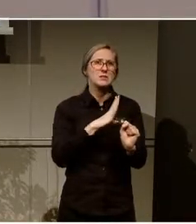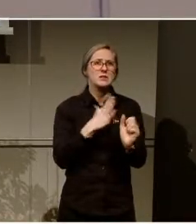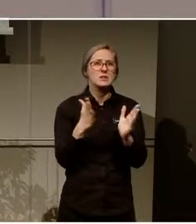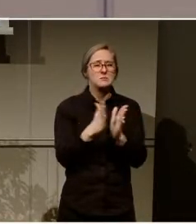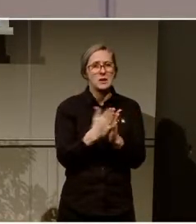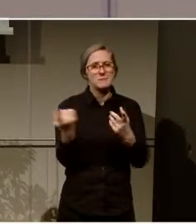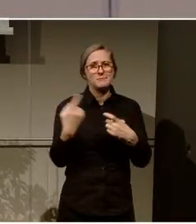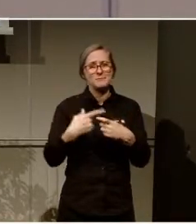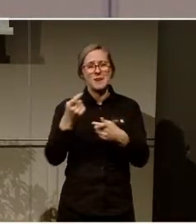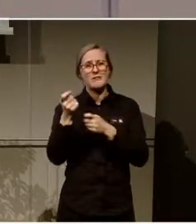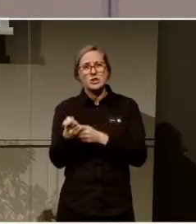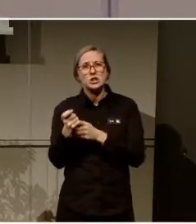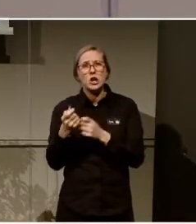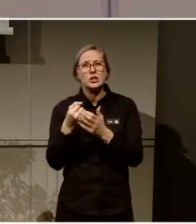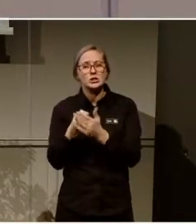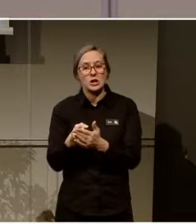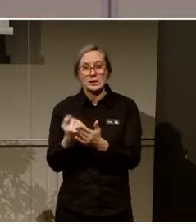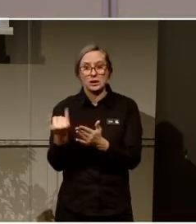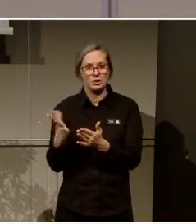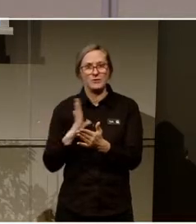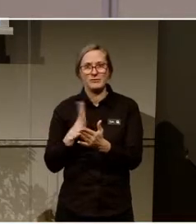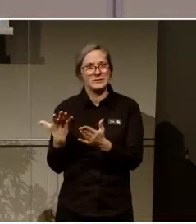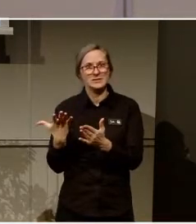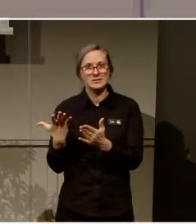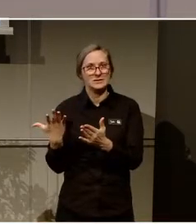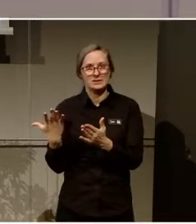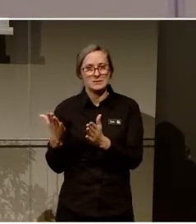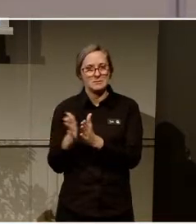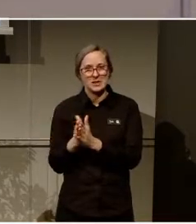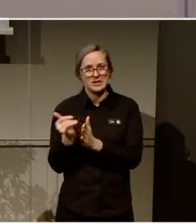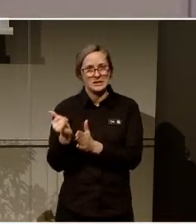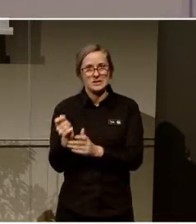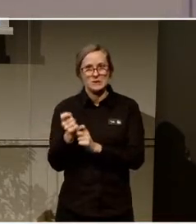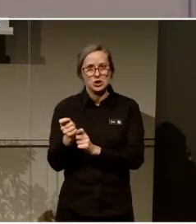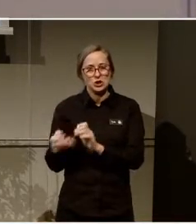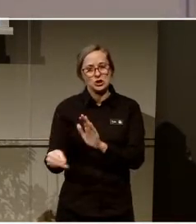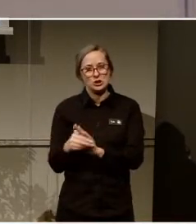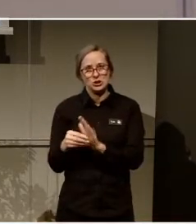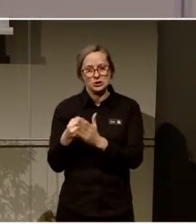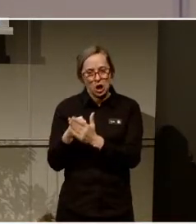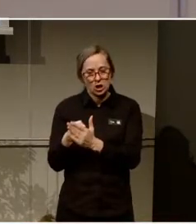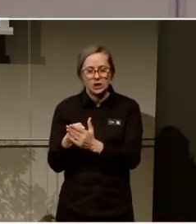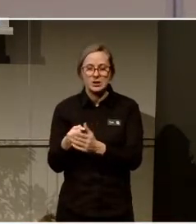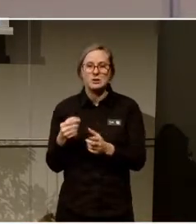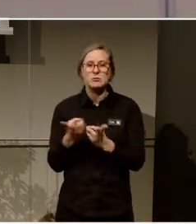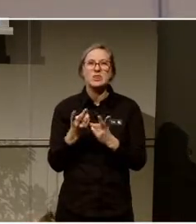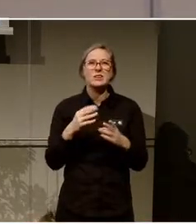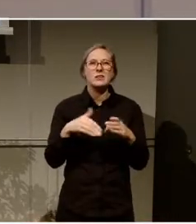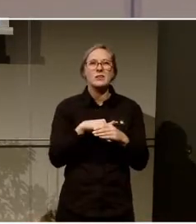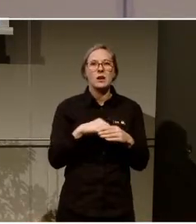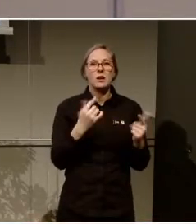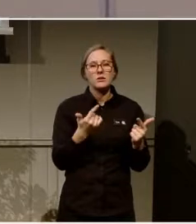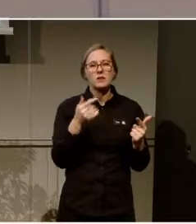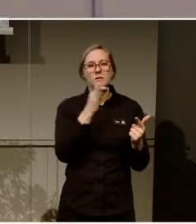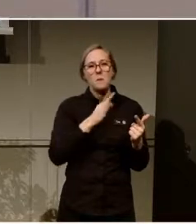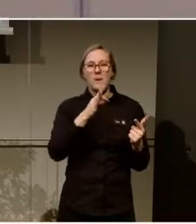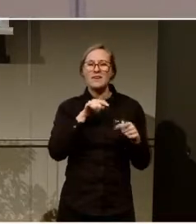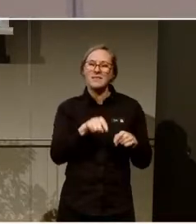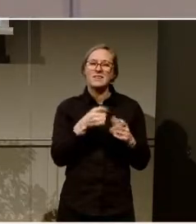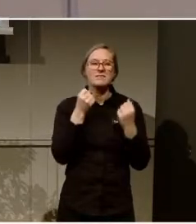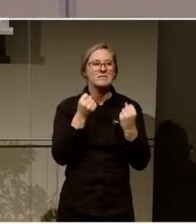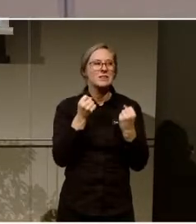måste finnas med i försörjningsstödet, vilket det inte riktigt gör idag. Så att delaktighetsfrågan är otroligt central